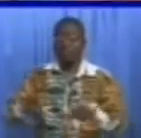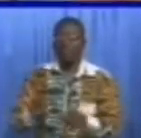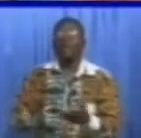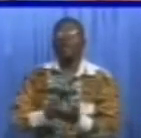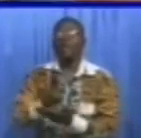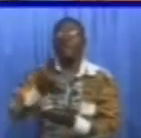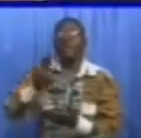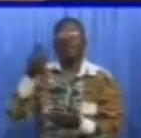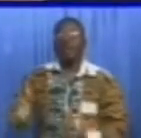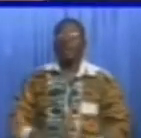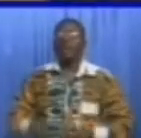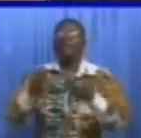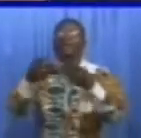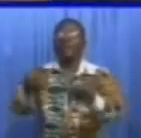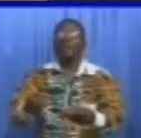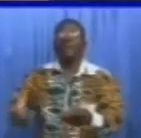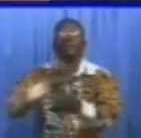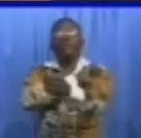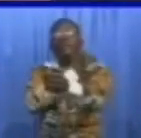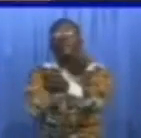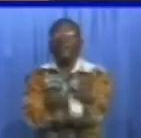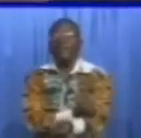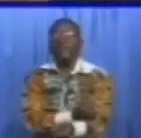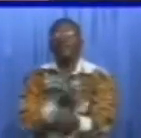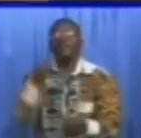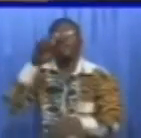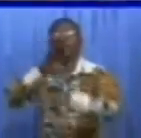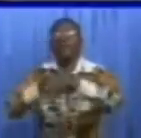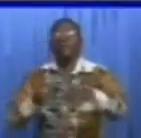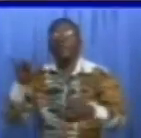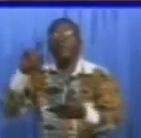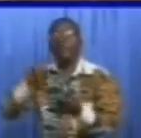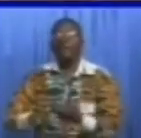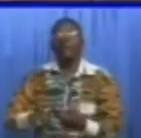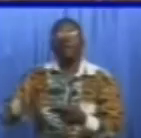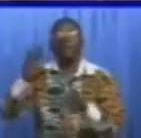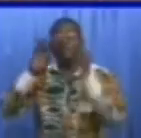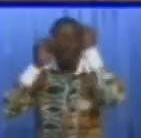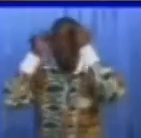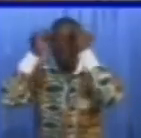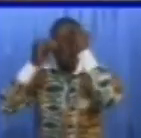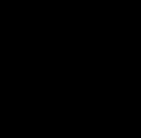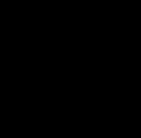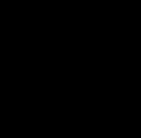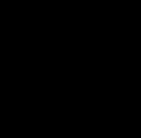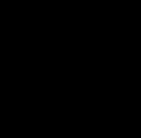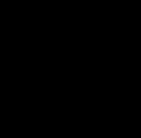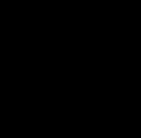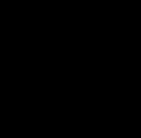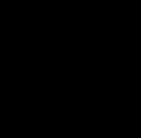qui a été déposée au niveau des autorités. Et nous les interpellons à ce que ces préoccupations-là trouvent solution.